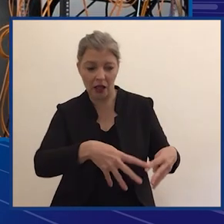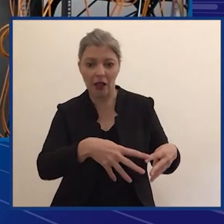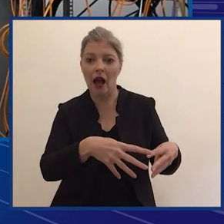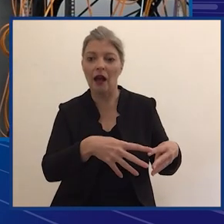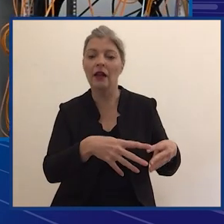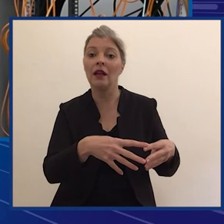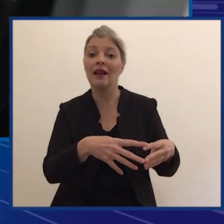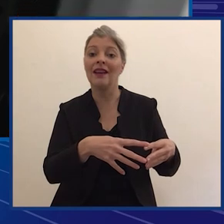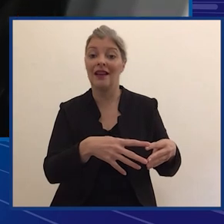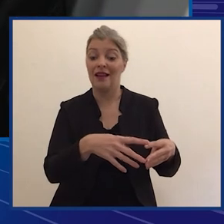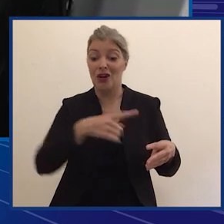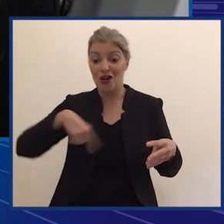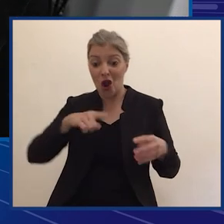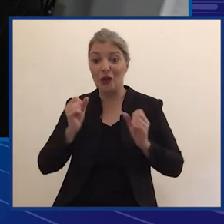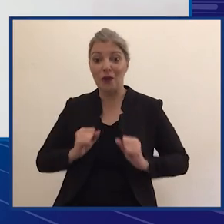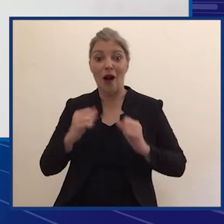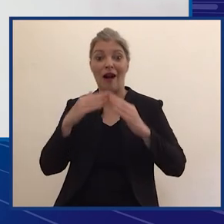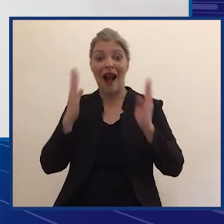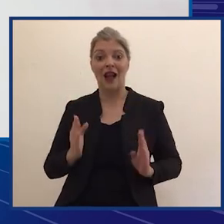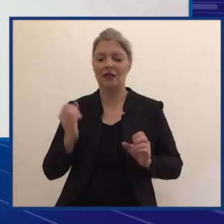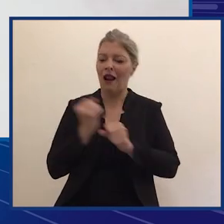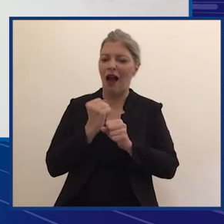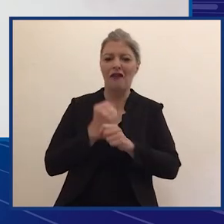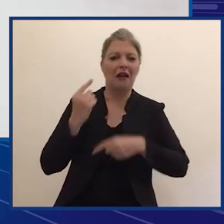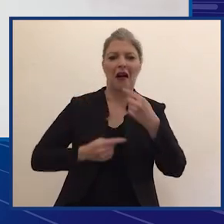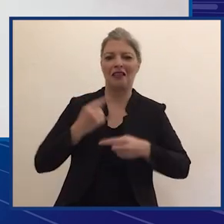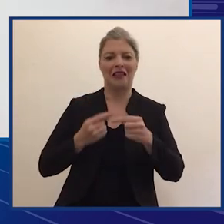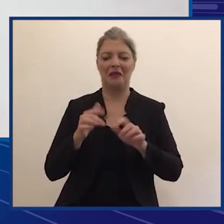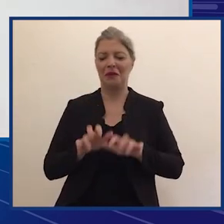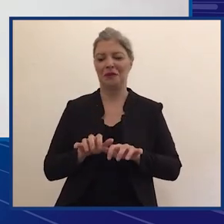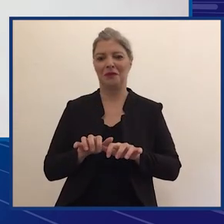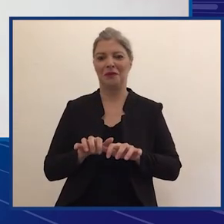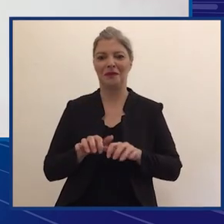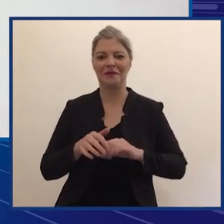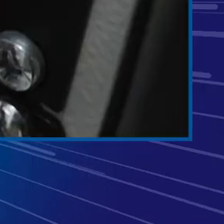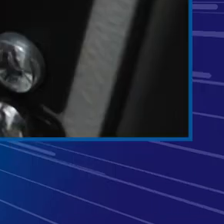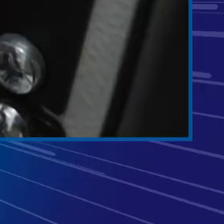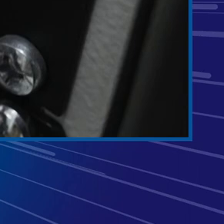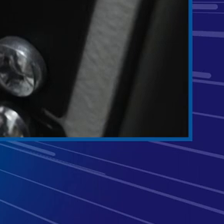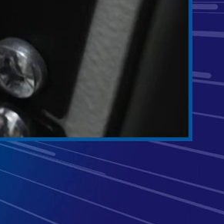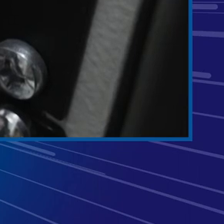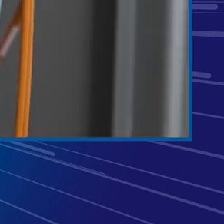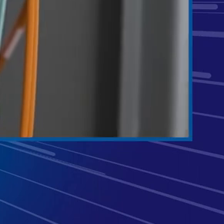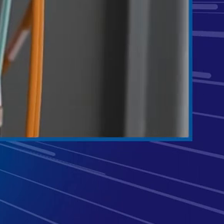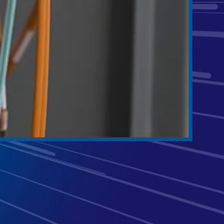normalmente i nostri computer e che ci permette di lavorare come se fossimo qui, pur rimanendo nelle nostre case.